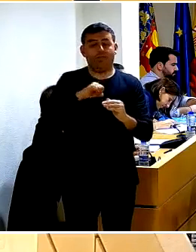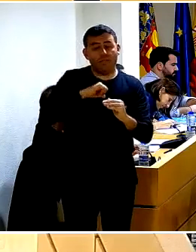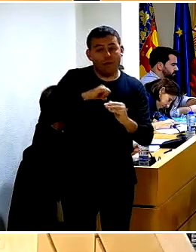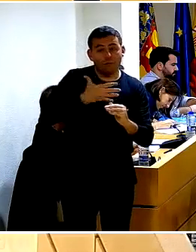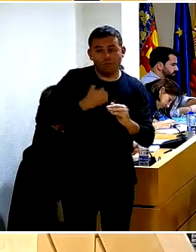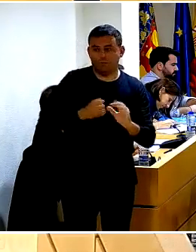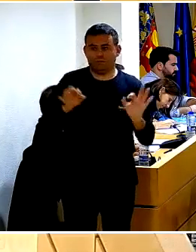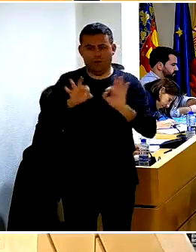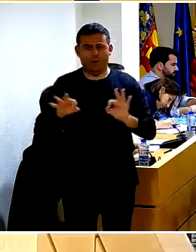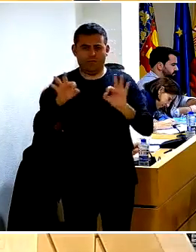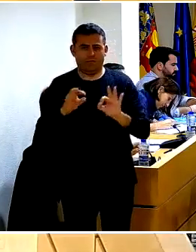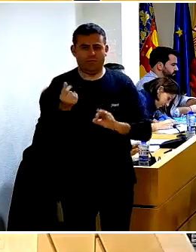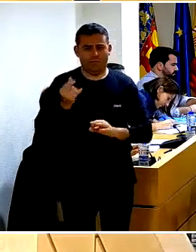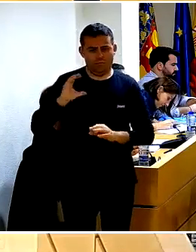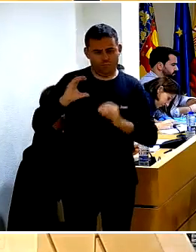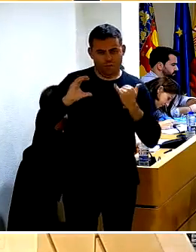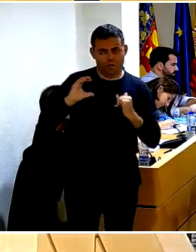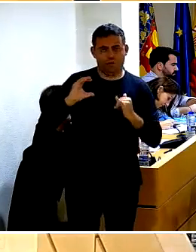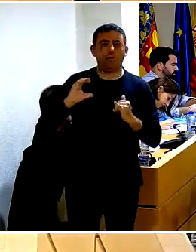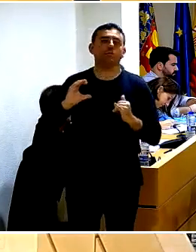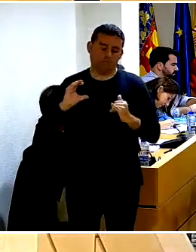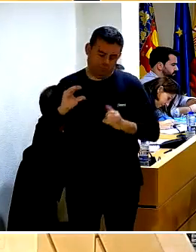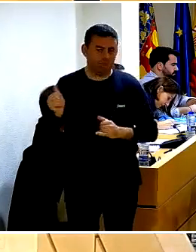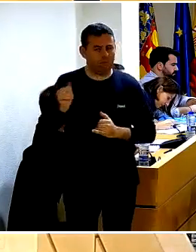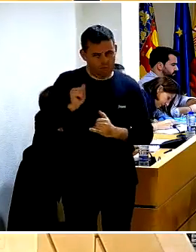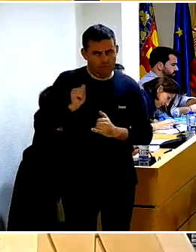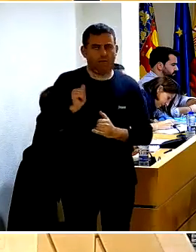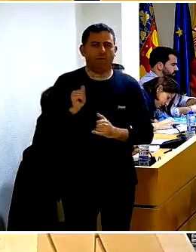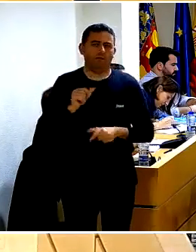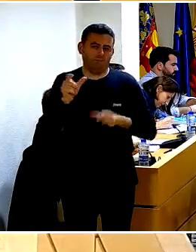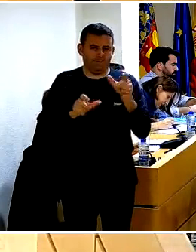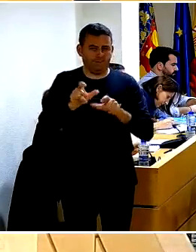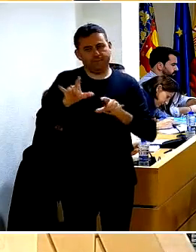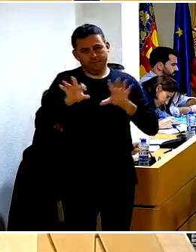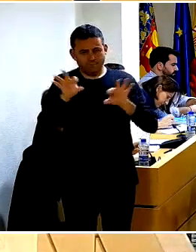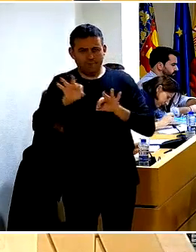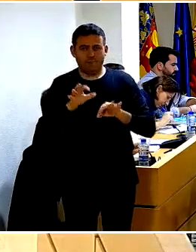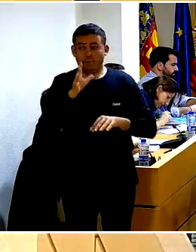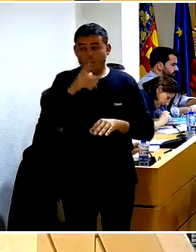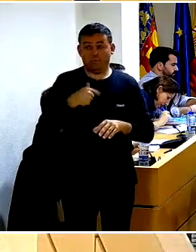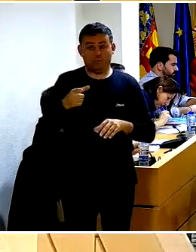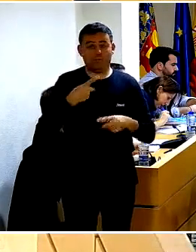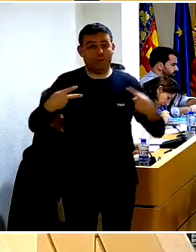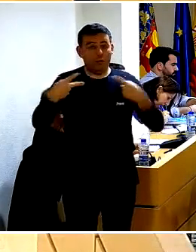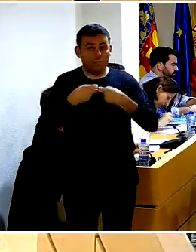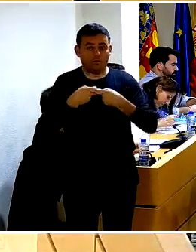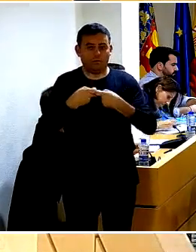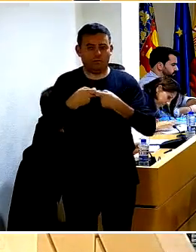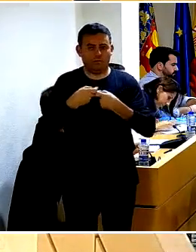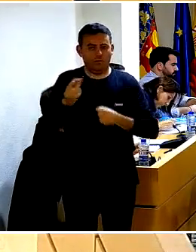les repetim tantes vegades com siga necessari. Sense pujar impostos estem augmentant